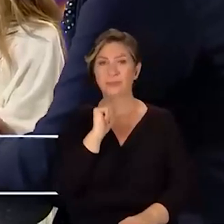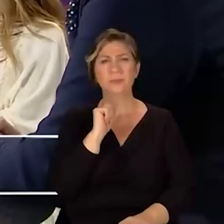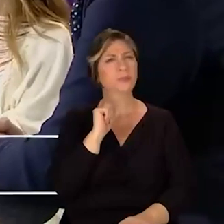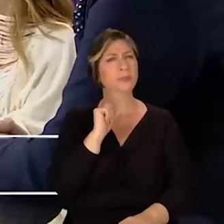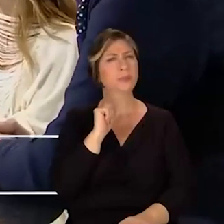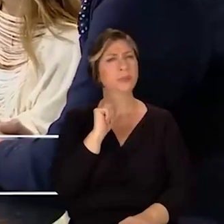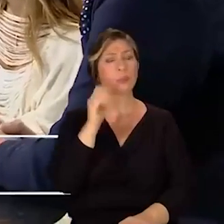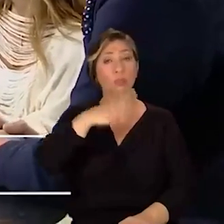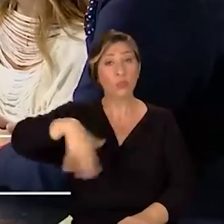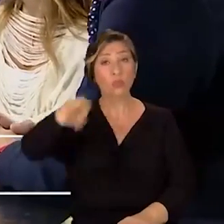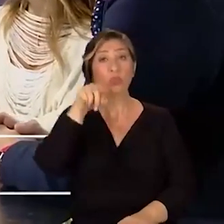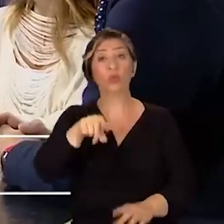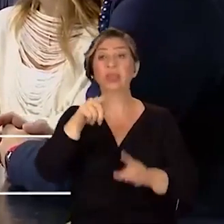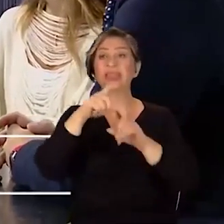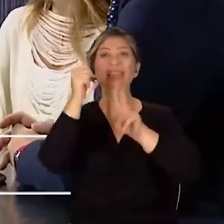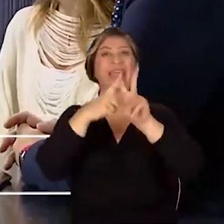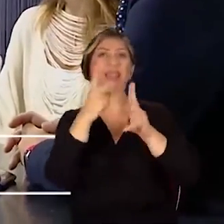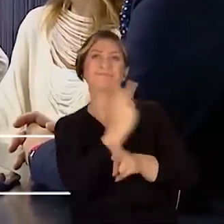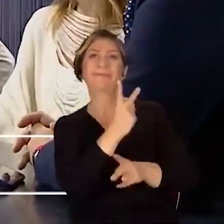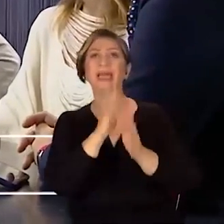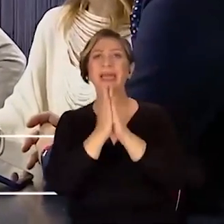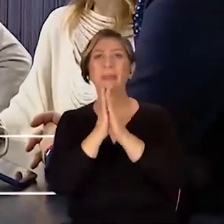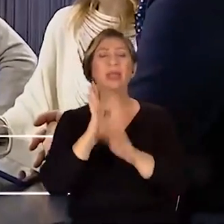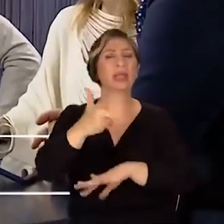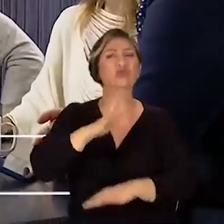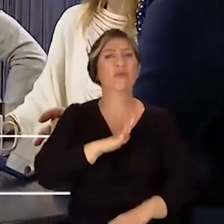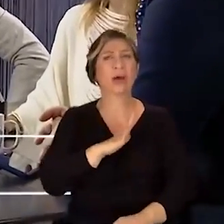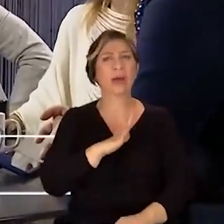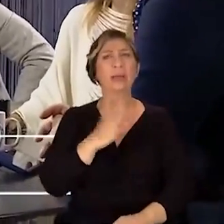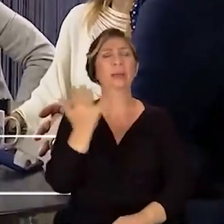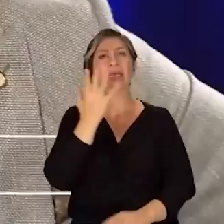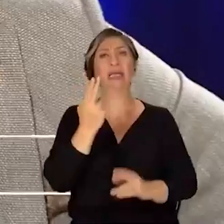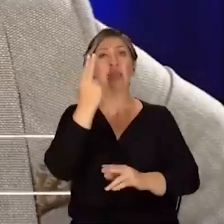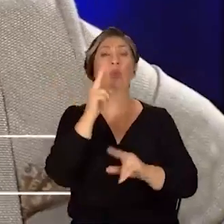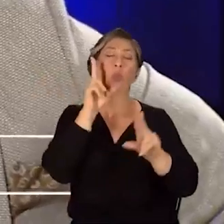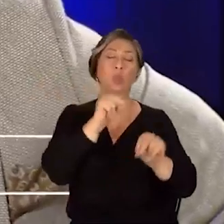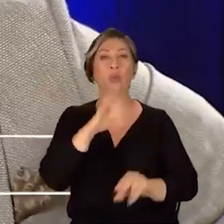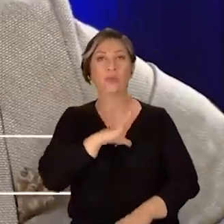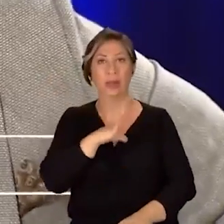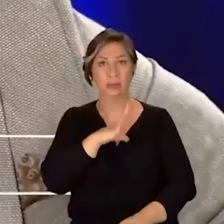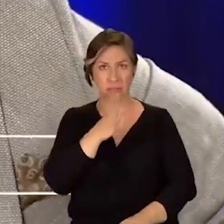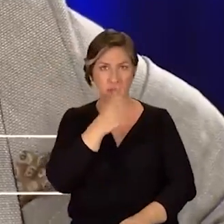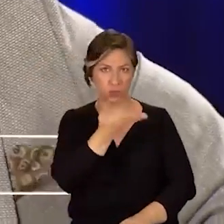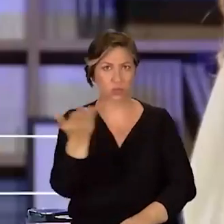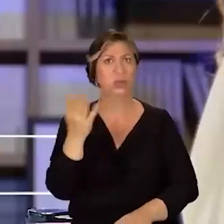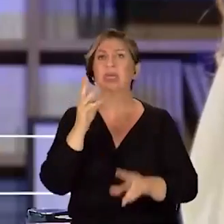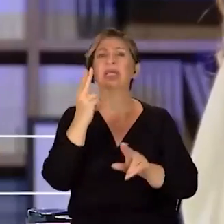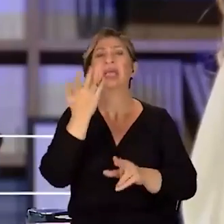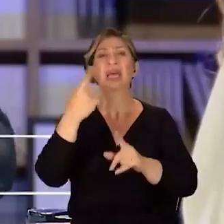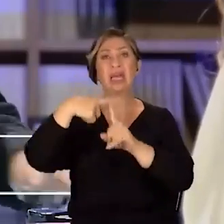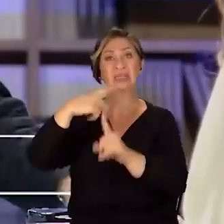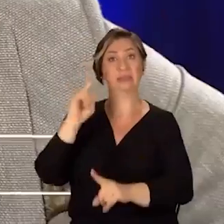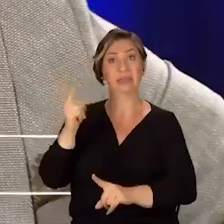bu dini kitaplarda geçiyor. Mesela 7 uyurlar var. Biliyorsunuz evet. Değil mi? Yedi uyurlar mesela